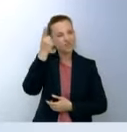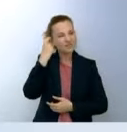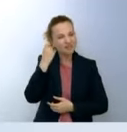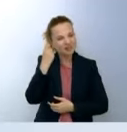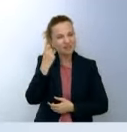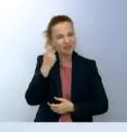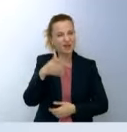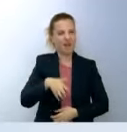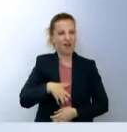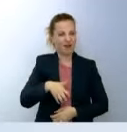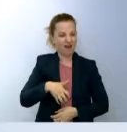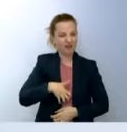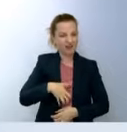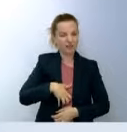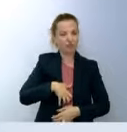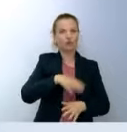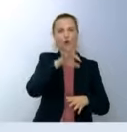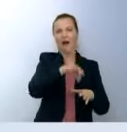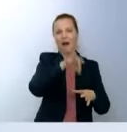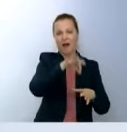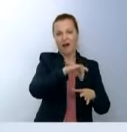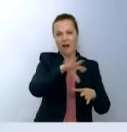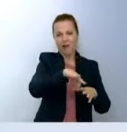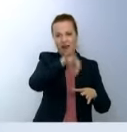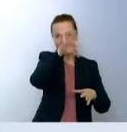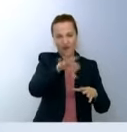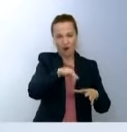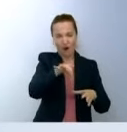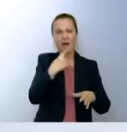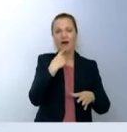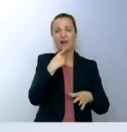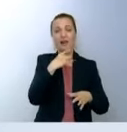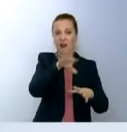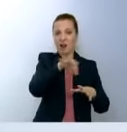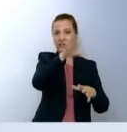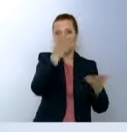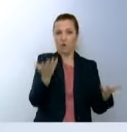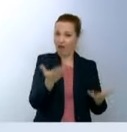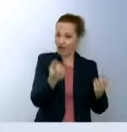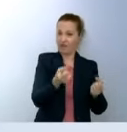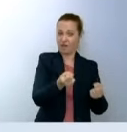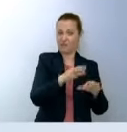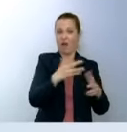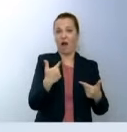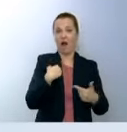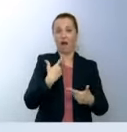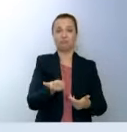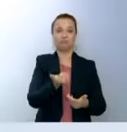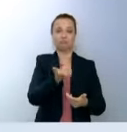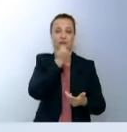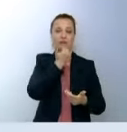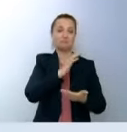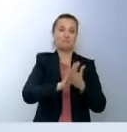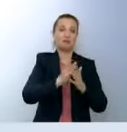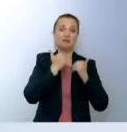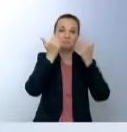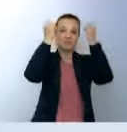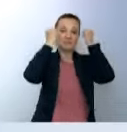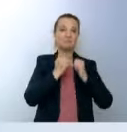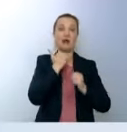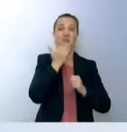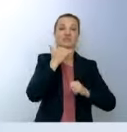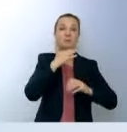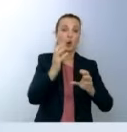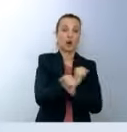θε μου θέ να κρίσει το λαχείο ε πάρε και κάνα λαχείο γιατί αλλιώς π θα το κερδίσεις άρα λοιπόν καλώ τον ελληνικό πληθυσμό να